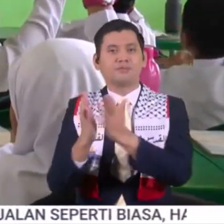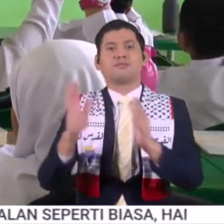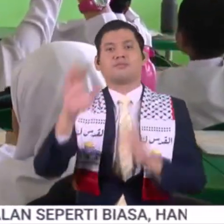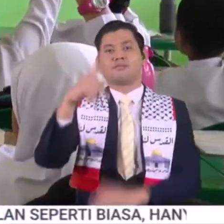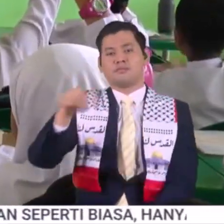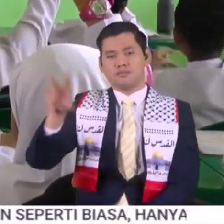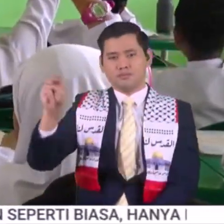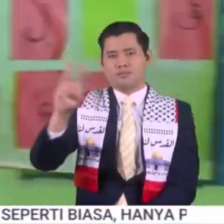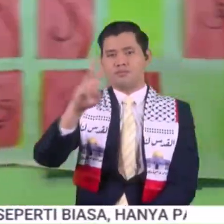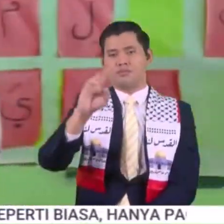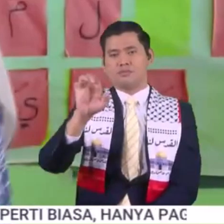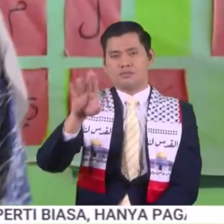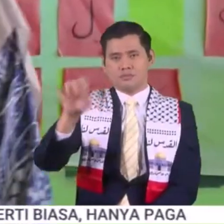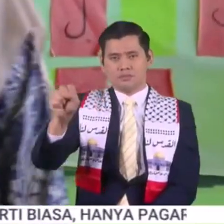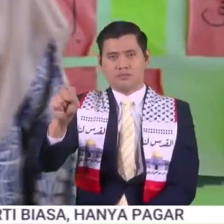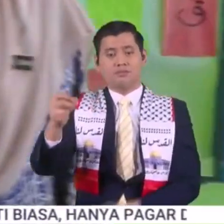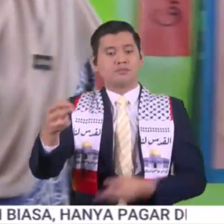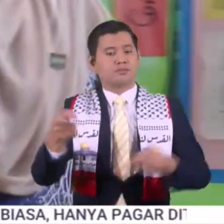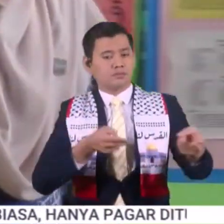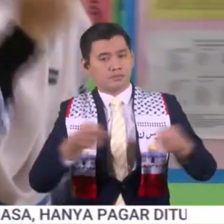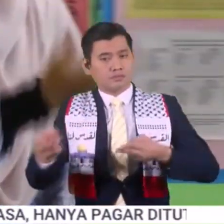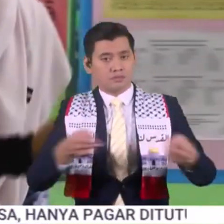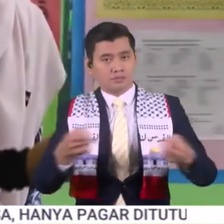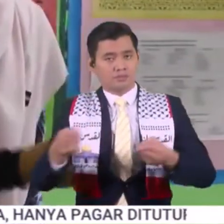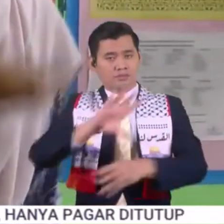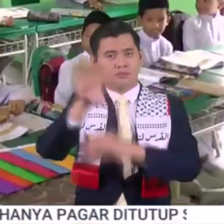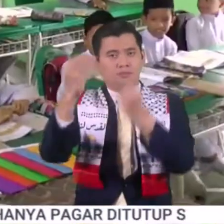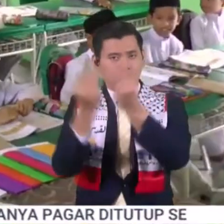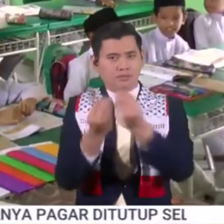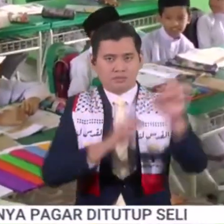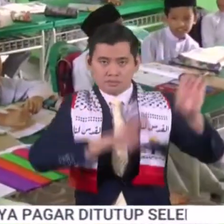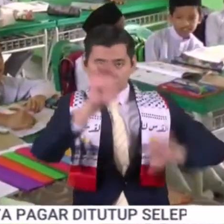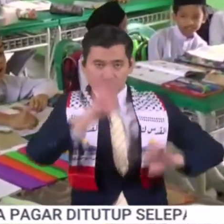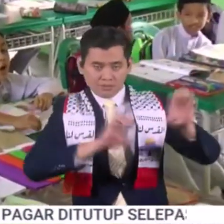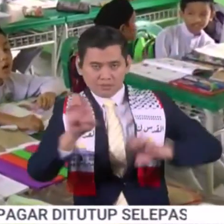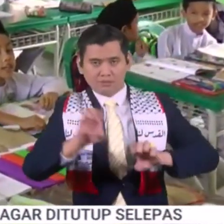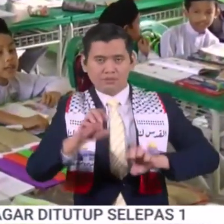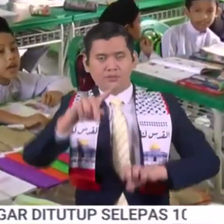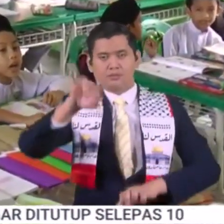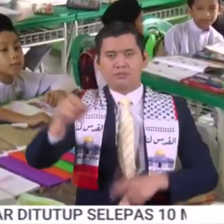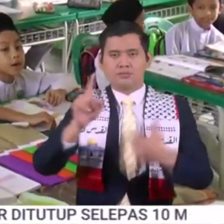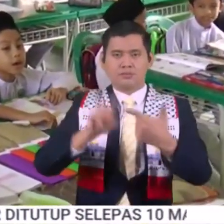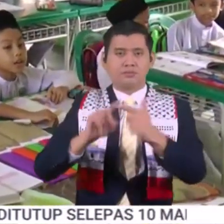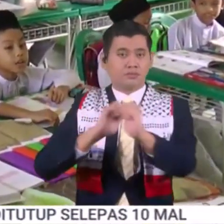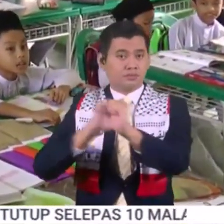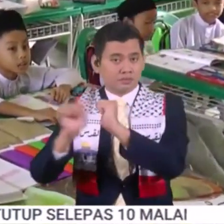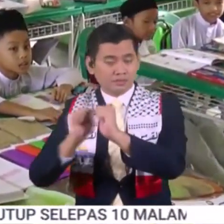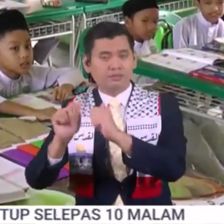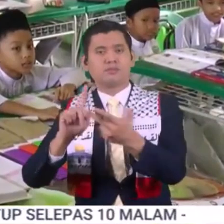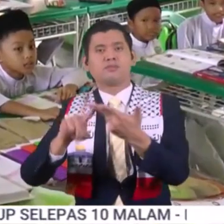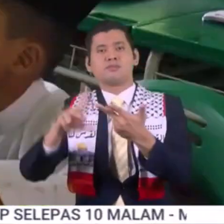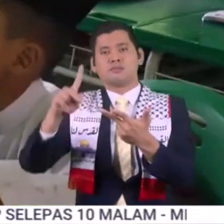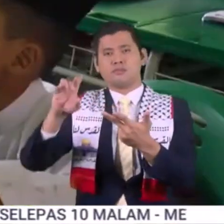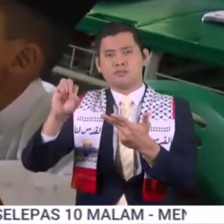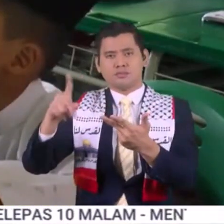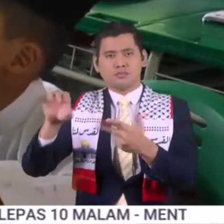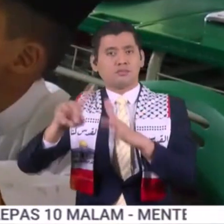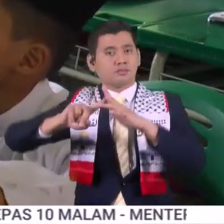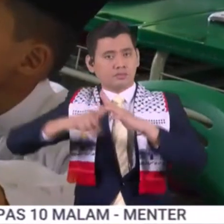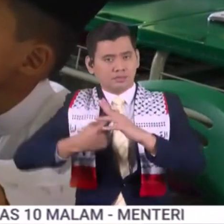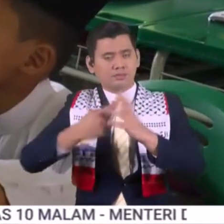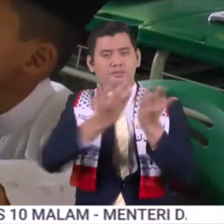MUIS digunakan sepenuhnya untuk urus data skor pentaksiran aktiviti jasmani, sukan dan kokurikulum bermula sesi persekolahan